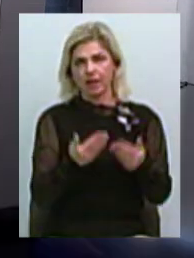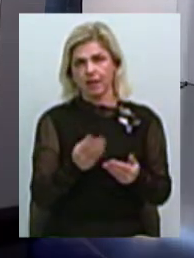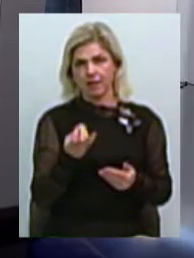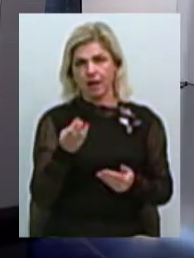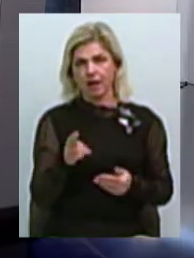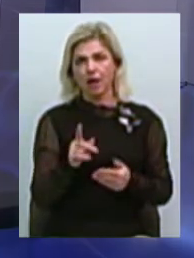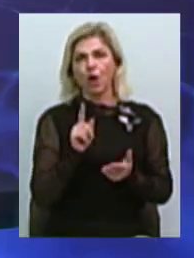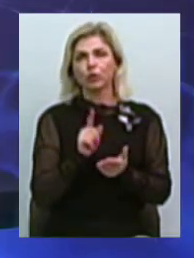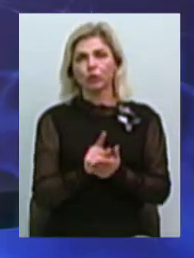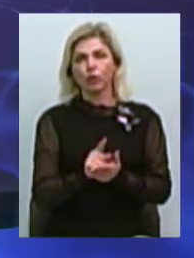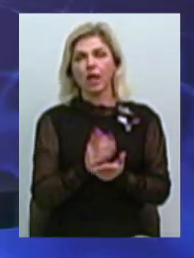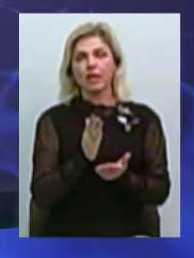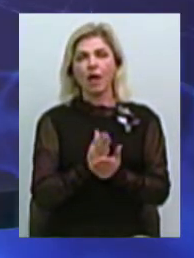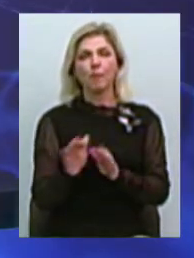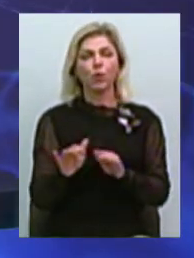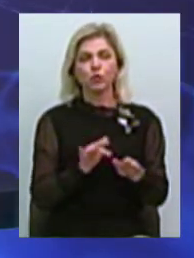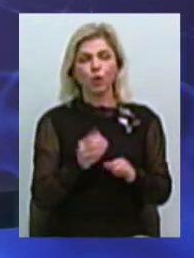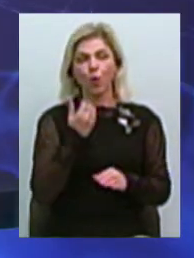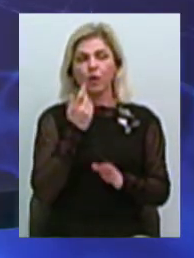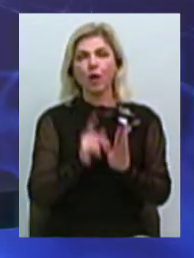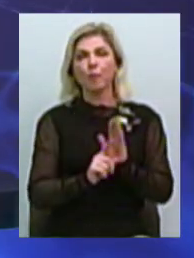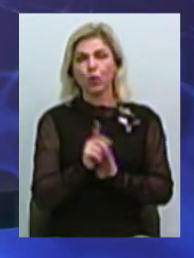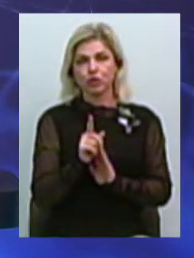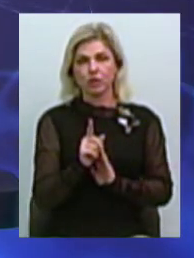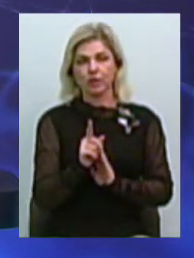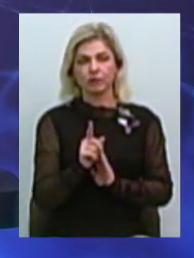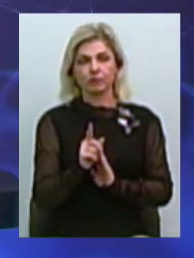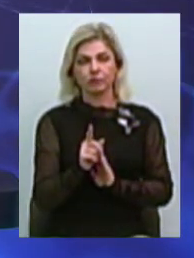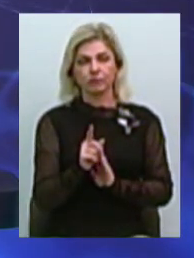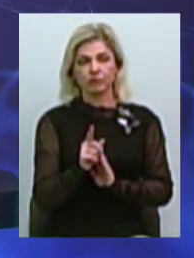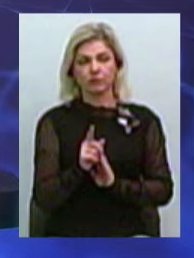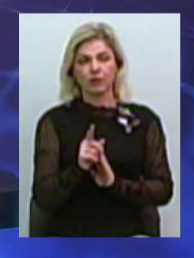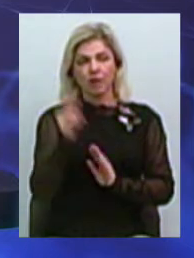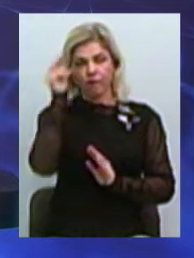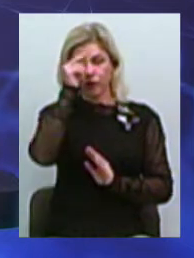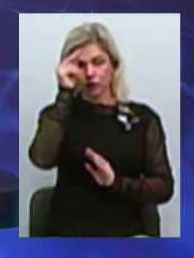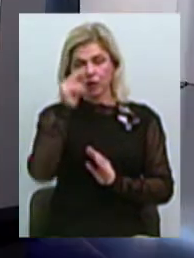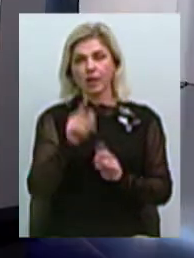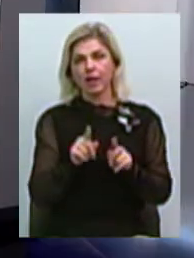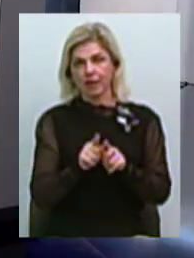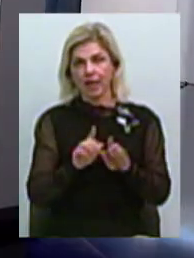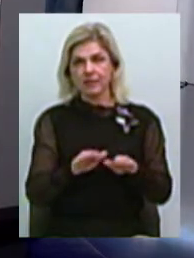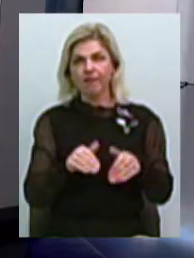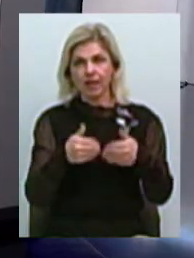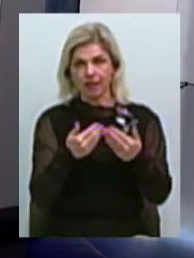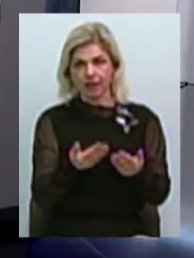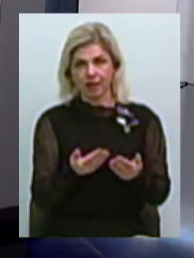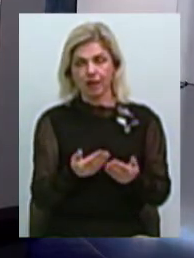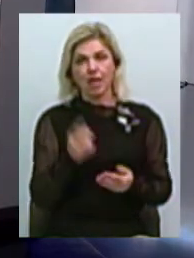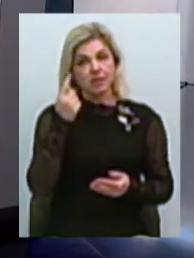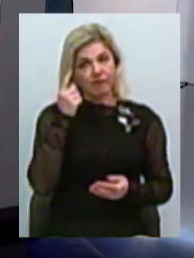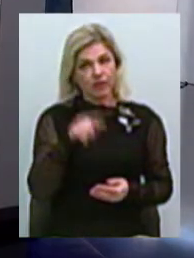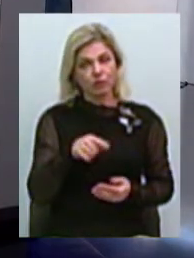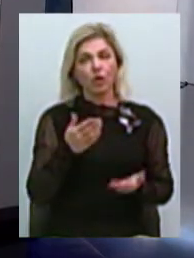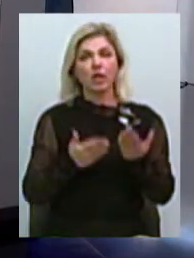мають бути, є процедура, коли ми розпочинаємо безпосередньо вивчати дане звернення. А звісно, якщо